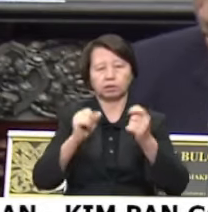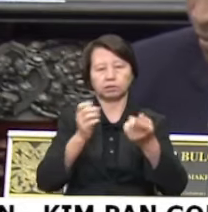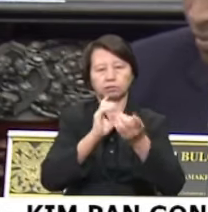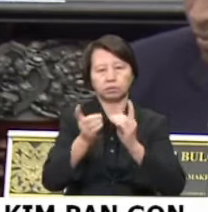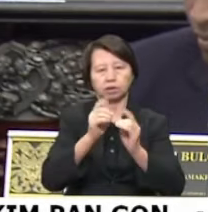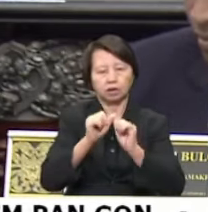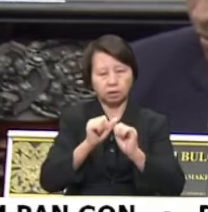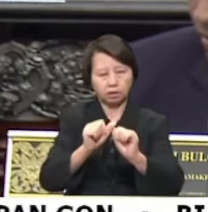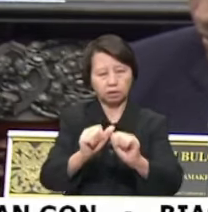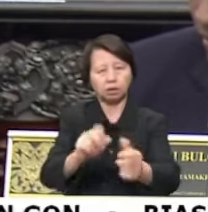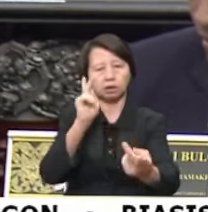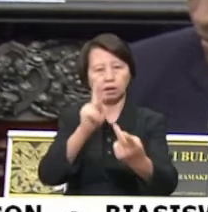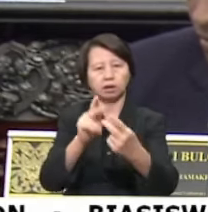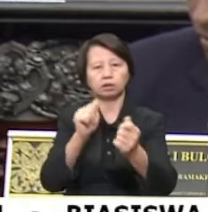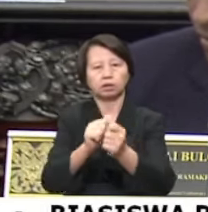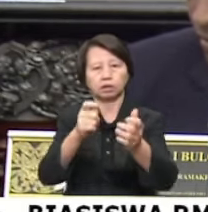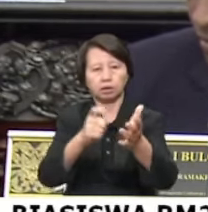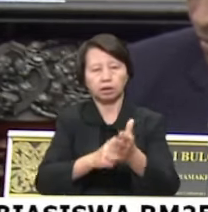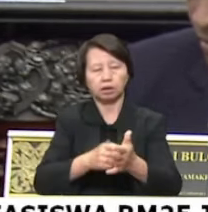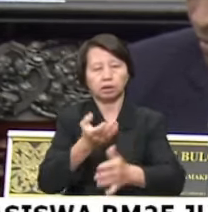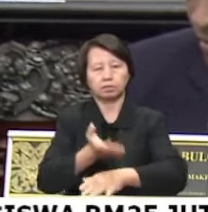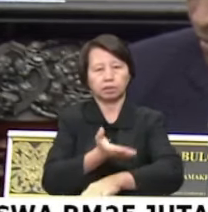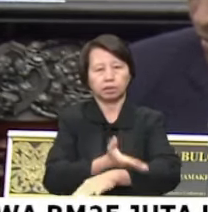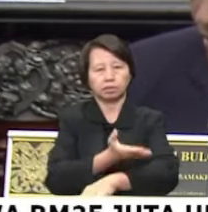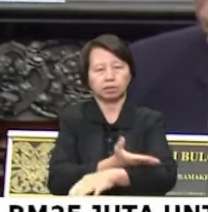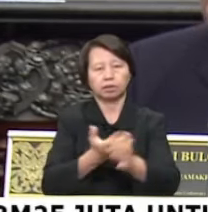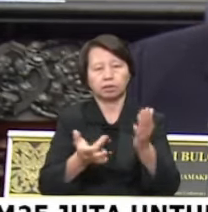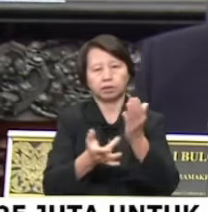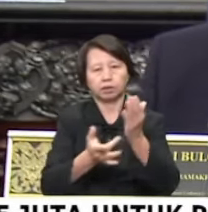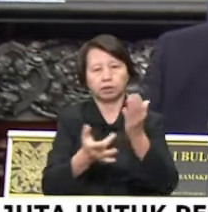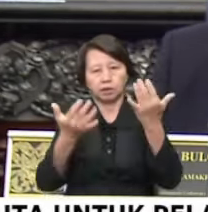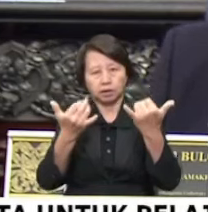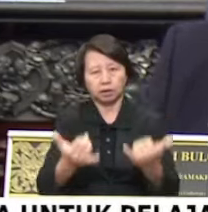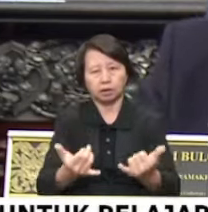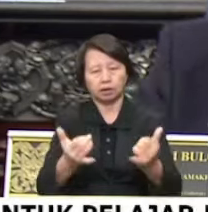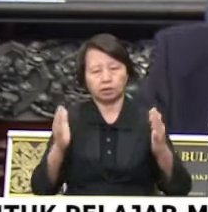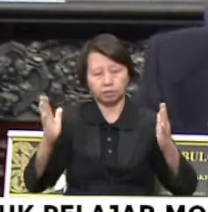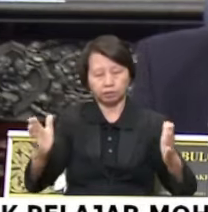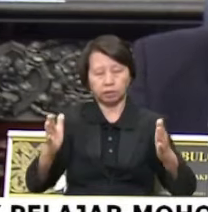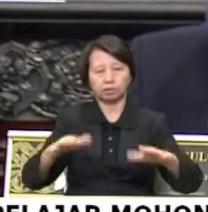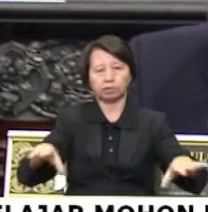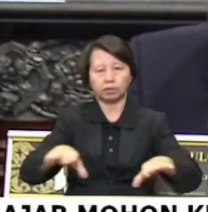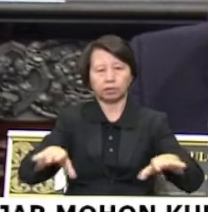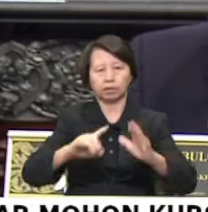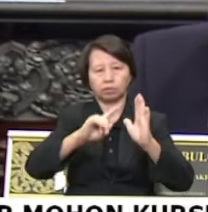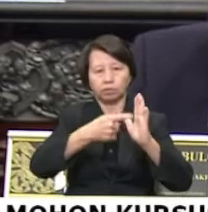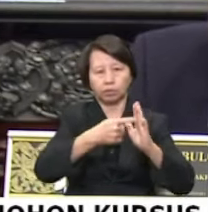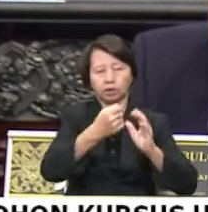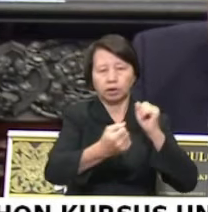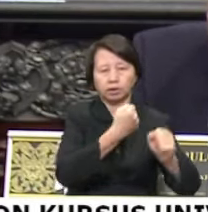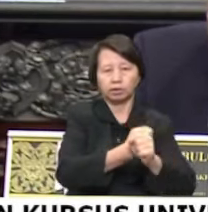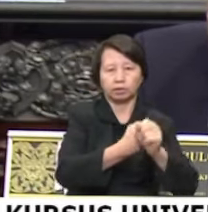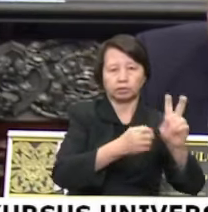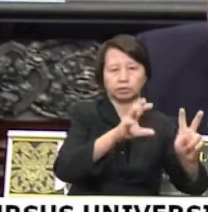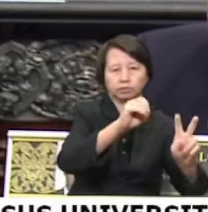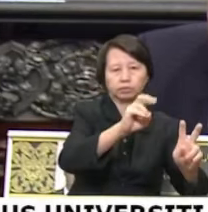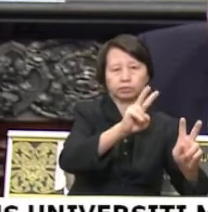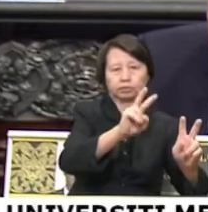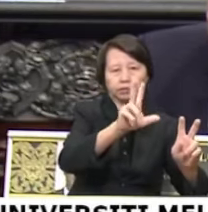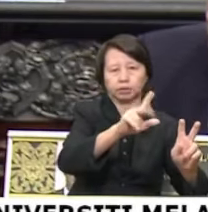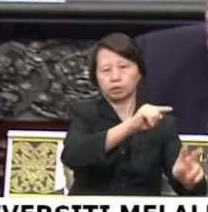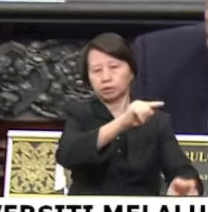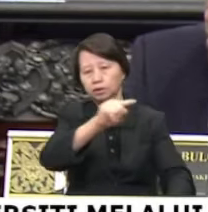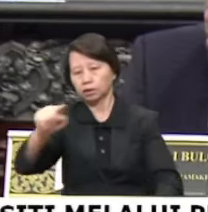kekal relevan dengan keperluan dan perkembangan teknologi semasa bagi tempoh pelaksanaan bermula dari tahun 2023